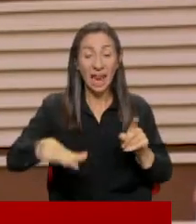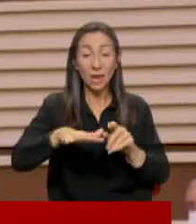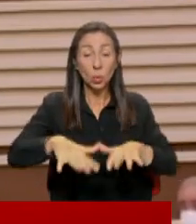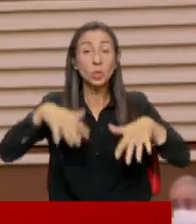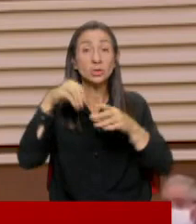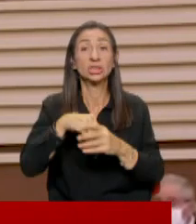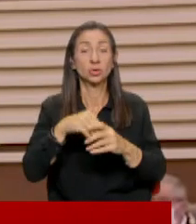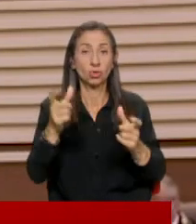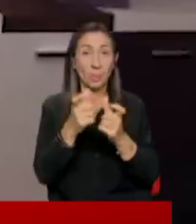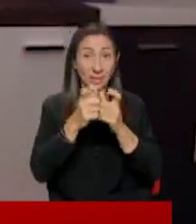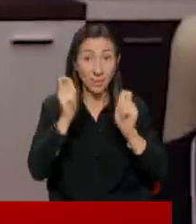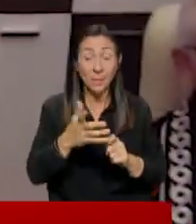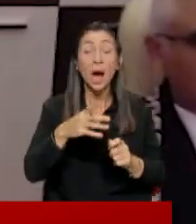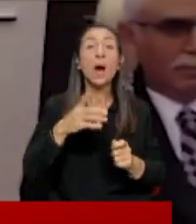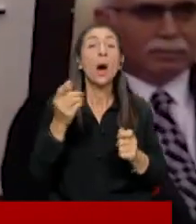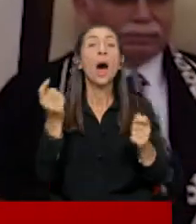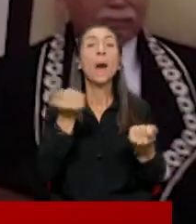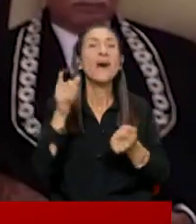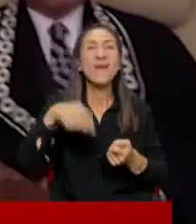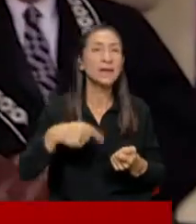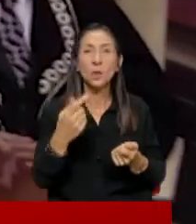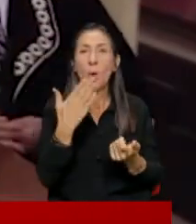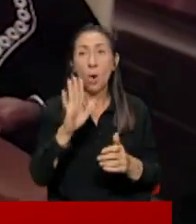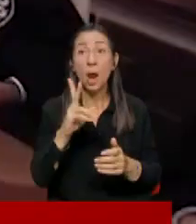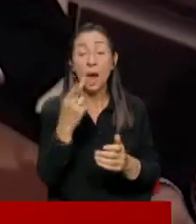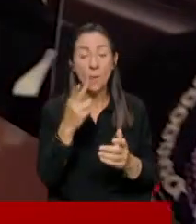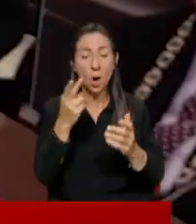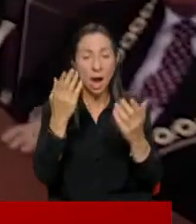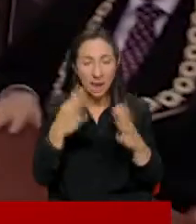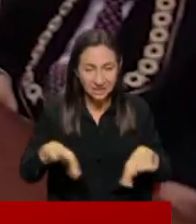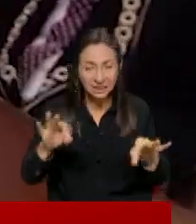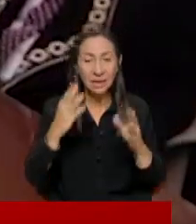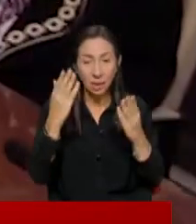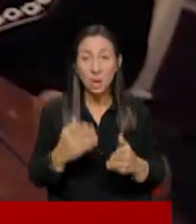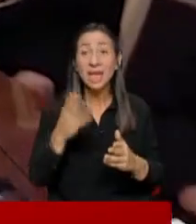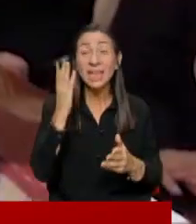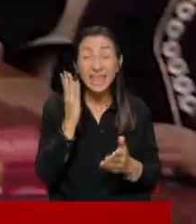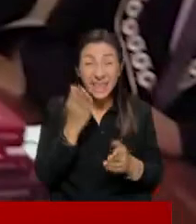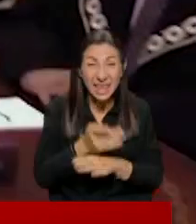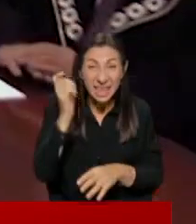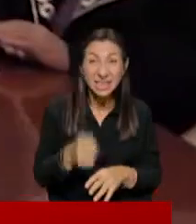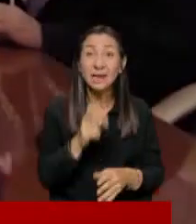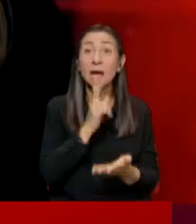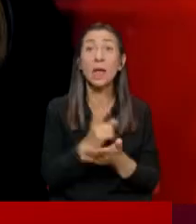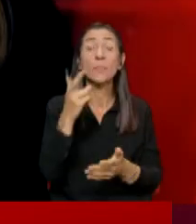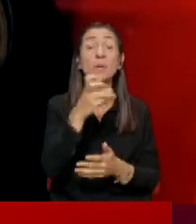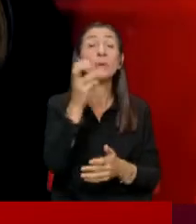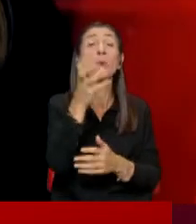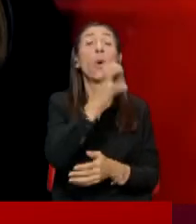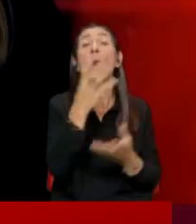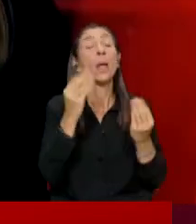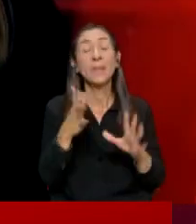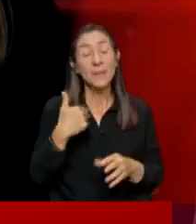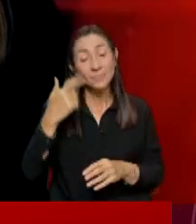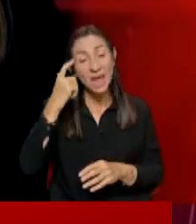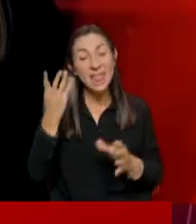ama gündemde motorlu taşıtlar vergisi yok. Rapor hazırlanması kabulü derken gerekçeli kararın çıkması aylar bulabilir. Tahminim